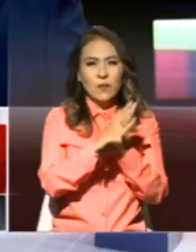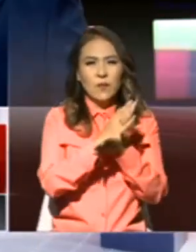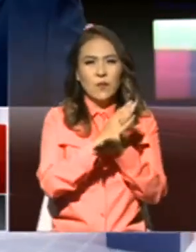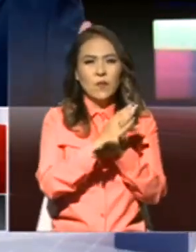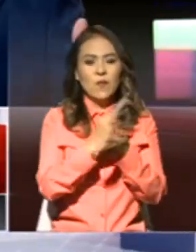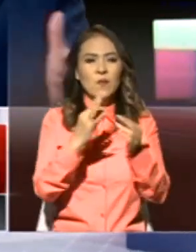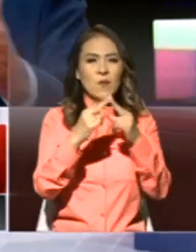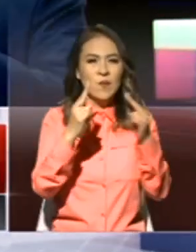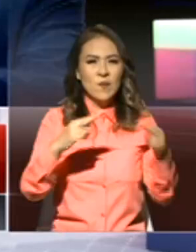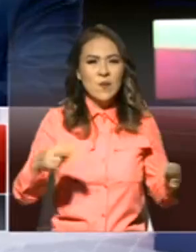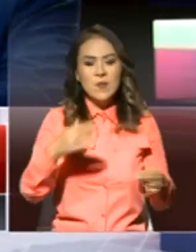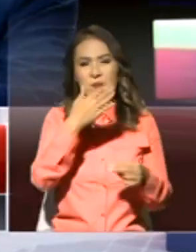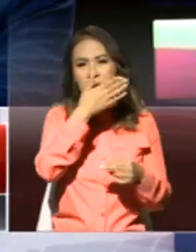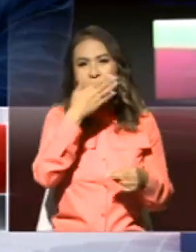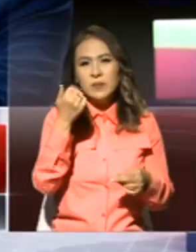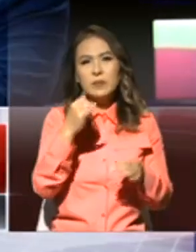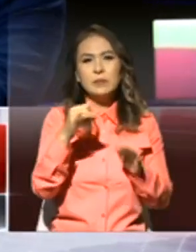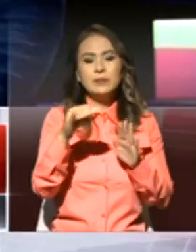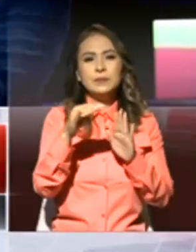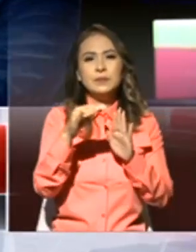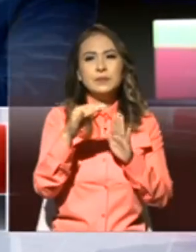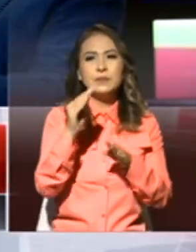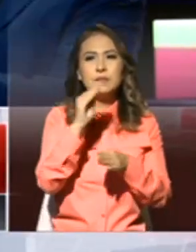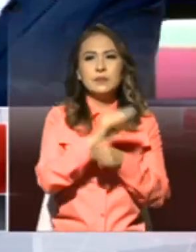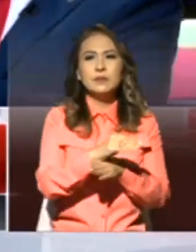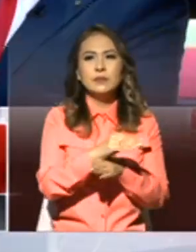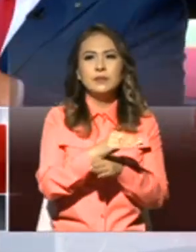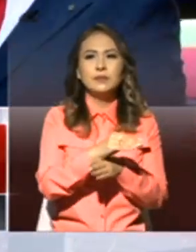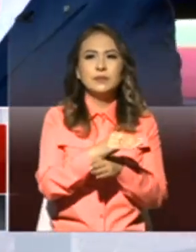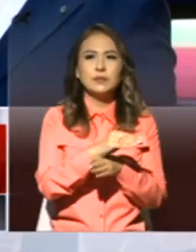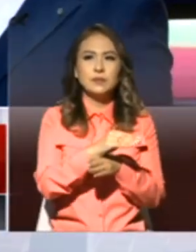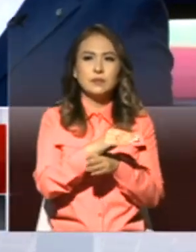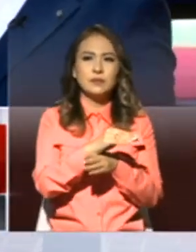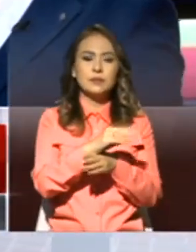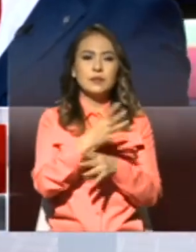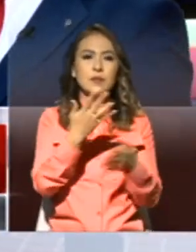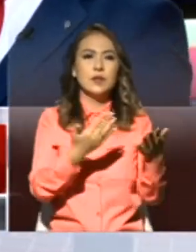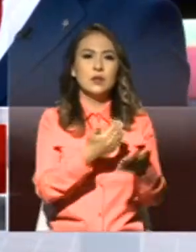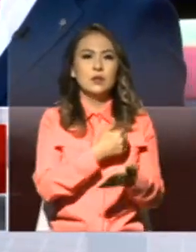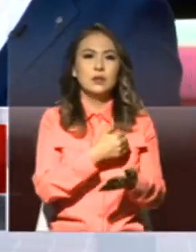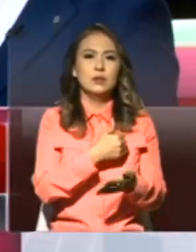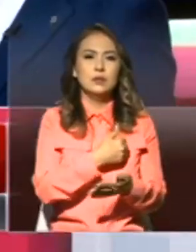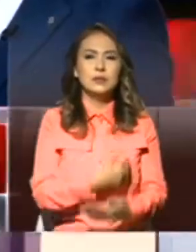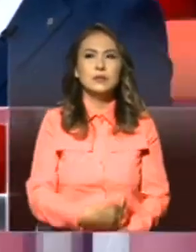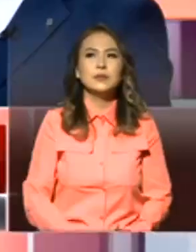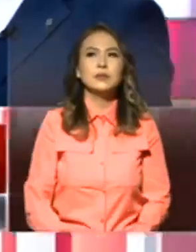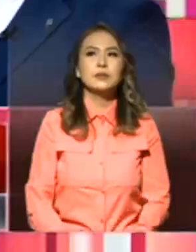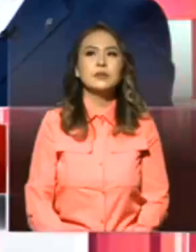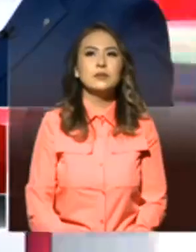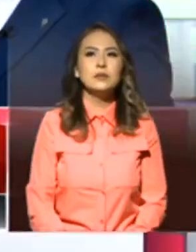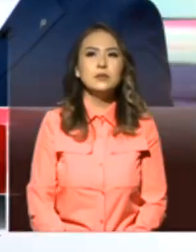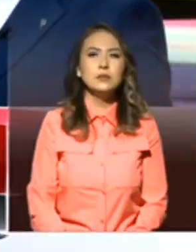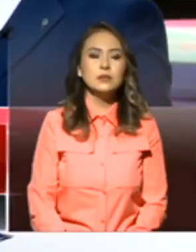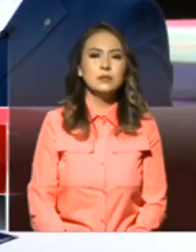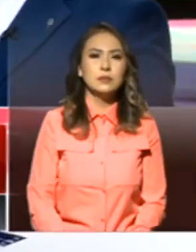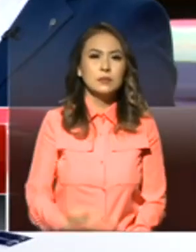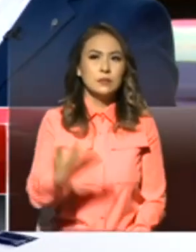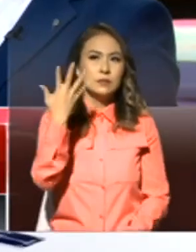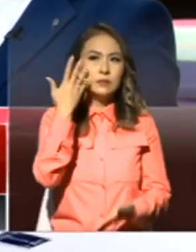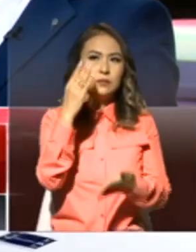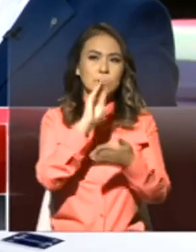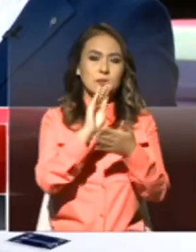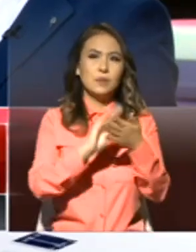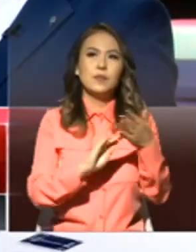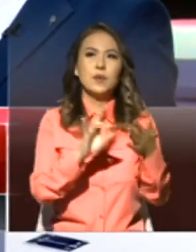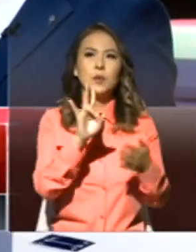нысан жоқ. Сол бағдарлама аясында, пәтер алам десе, мынау айтып тұрған мына жерде енді мынаны жазған кезде